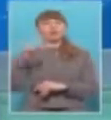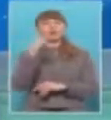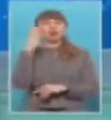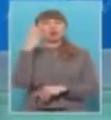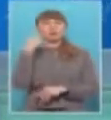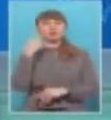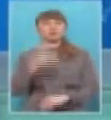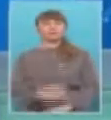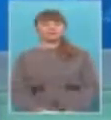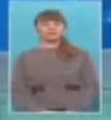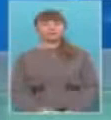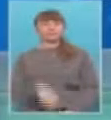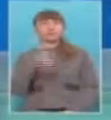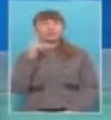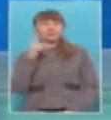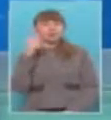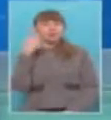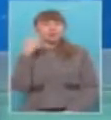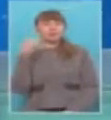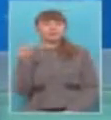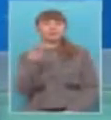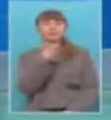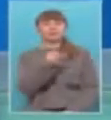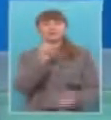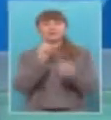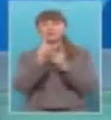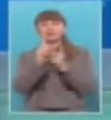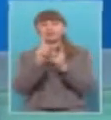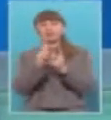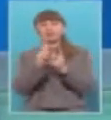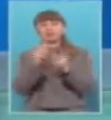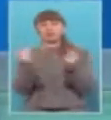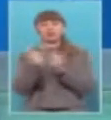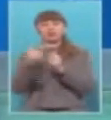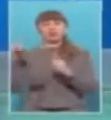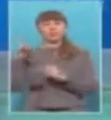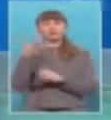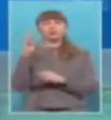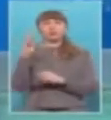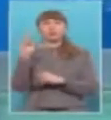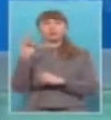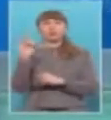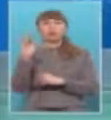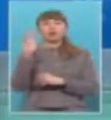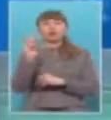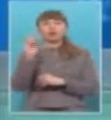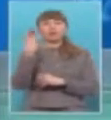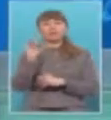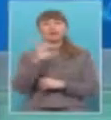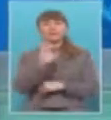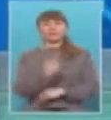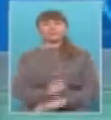шексіз қамқорлығымен қолдауы, тәуелсіз Қазақстанның қалыптасуына қосқан баға жетпес үлесі үшін алғыстарын жеткізді.